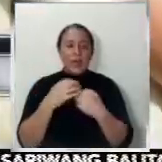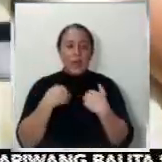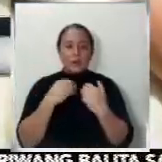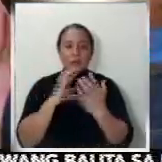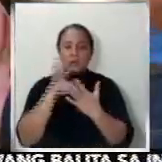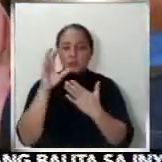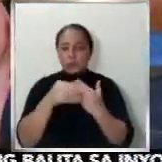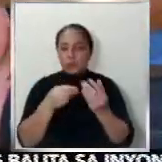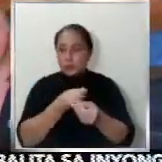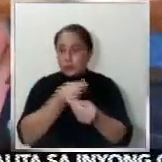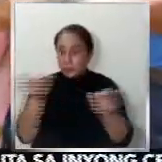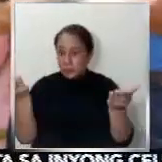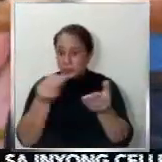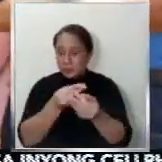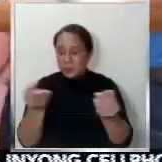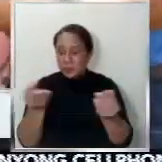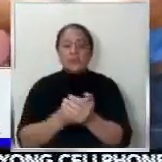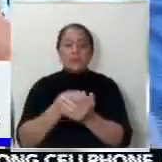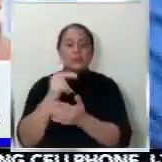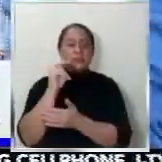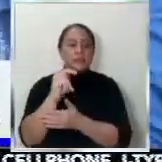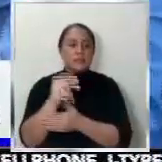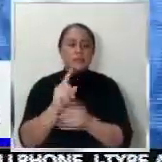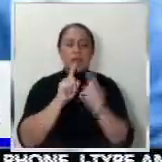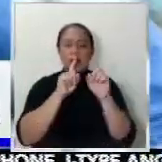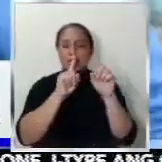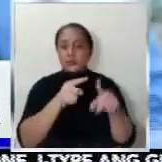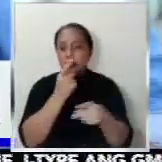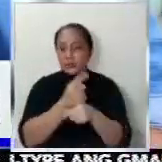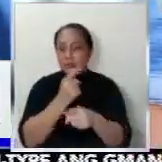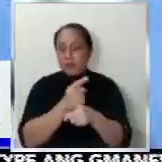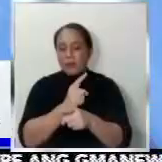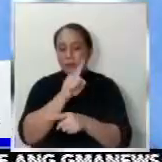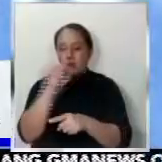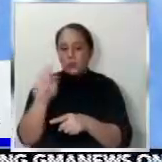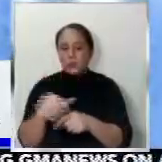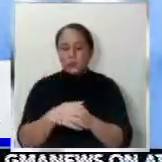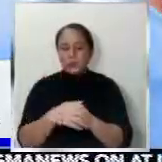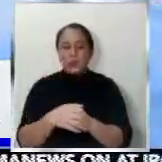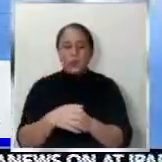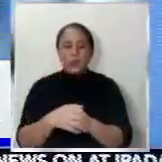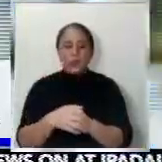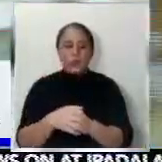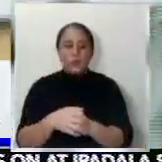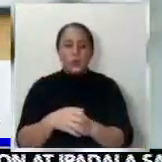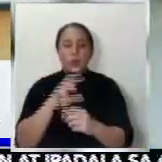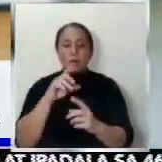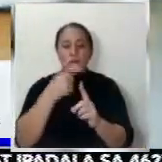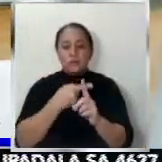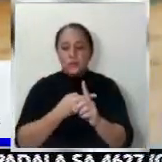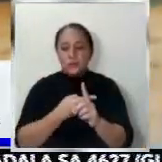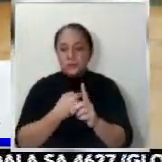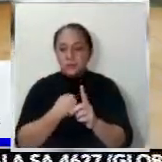ng kalendaryo. Kailangan lang nilang masagot ng tama ang tanong. Anong buwan ang may 28 days?